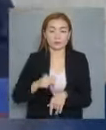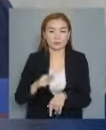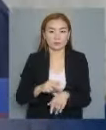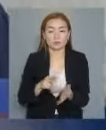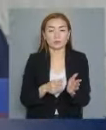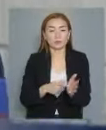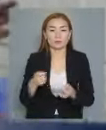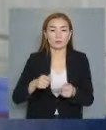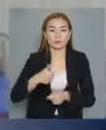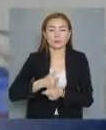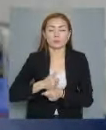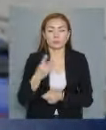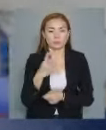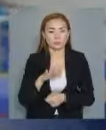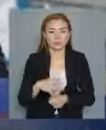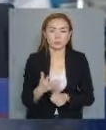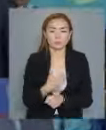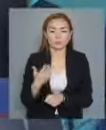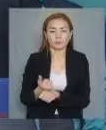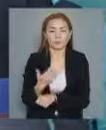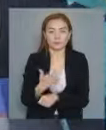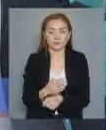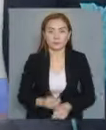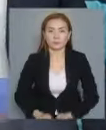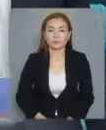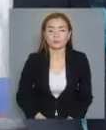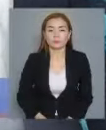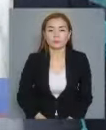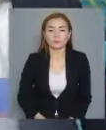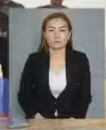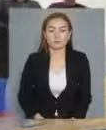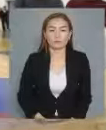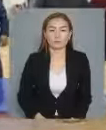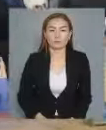анықтау басқармасы жүлделі үшінші орынды қанжығасына байлады. Нұрайым Махонова, жаңалық қызметі.